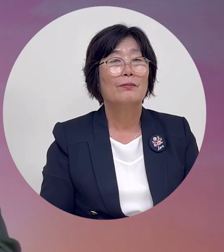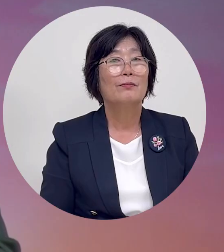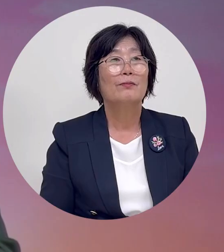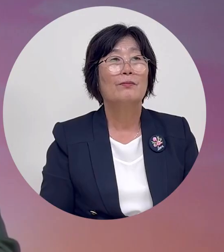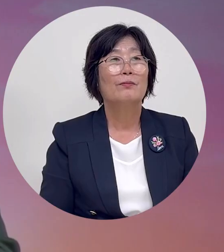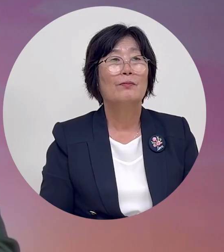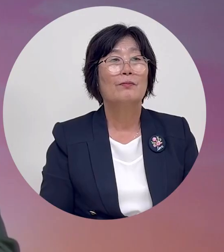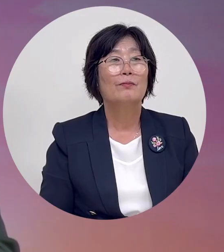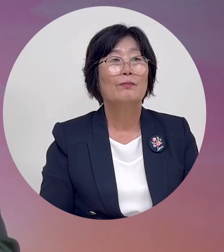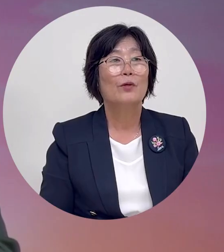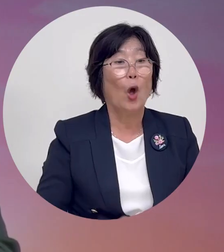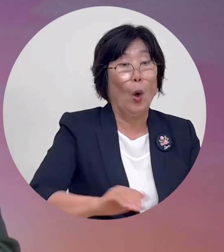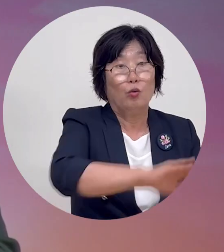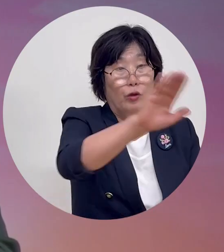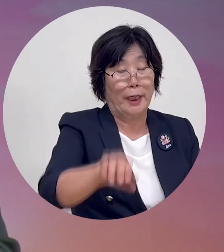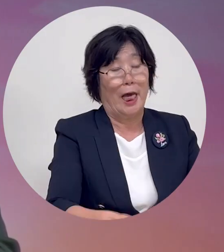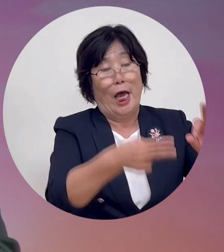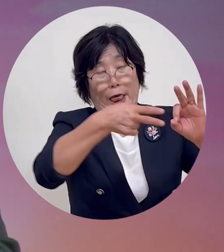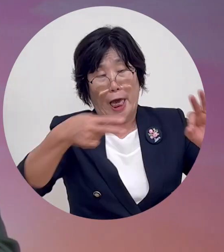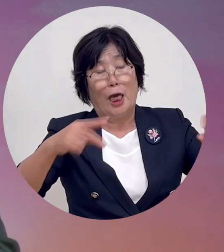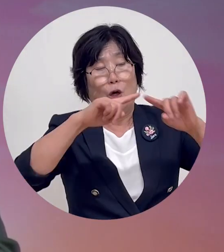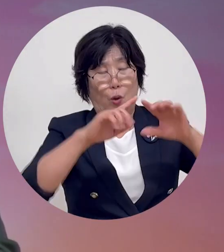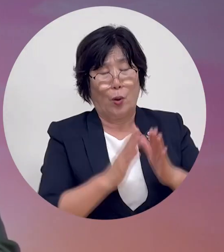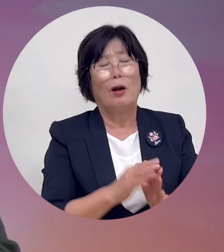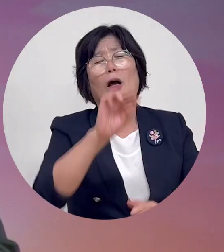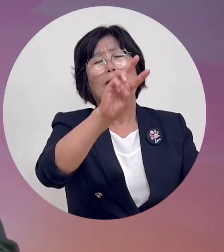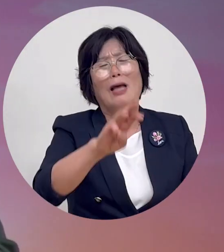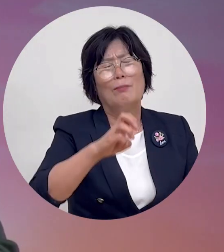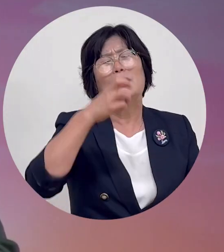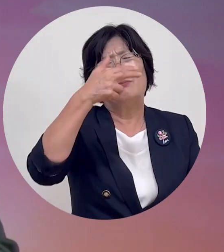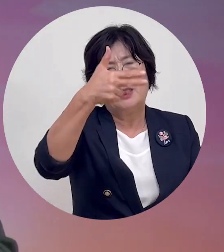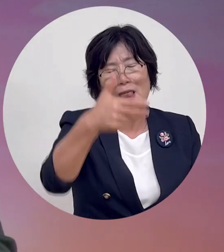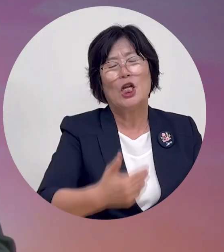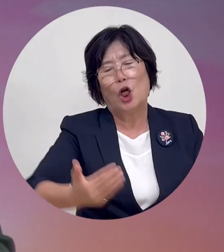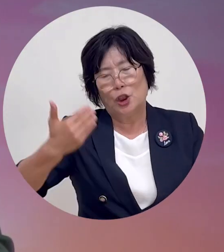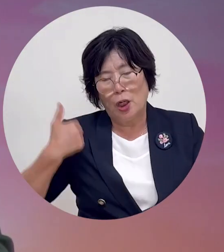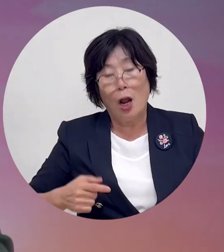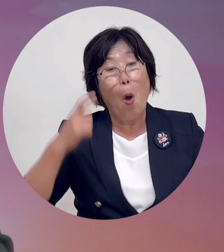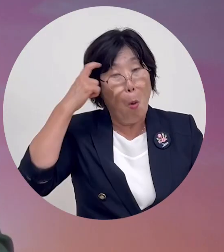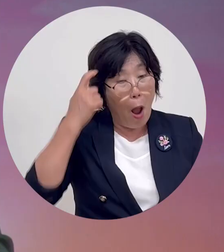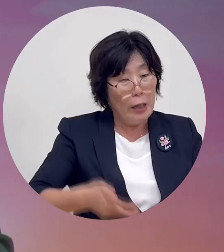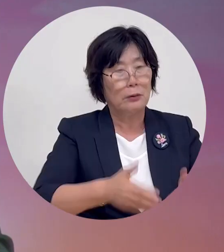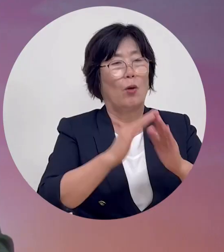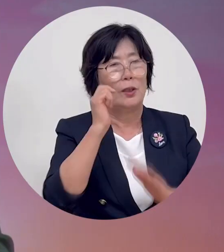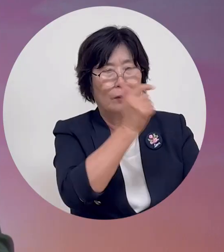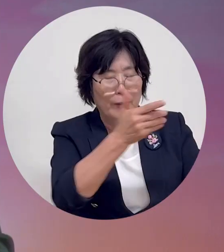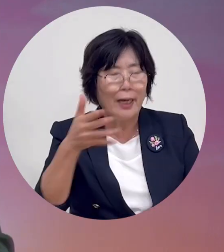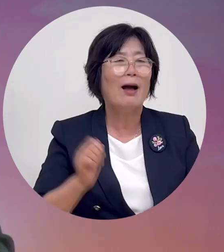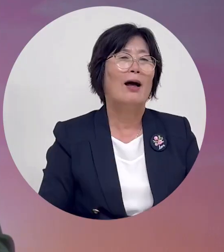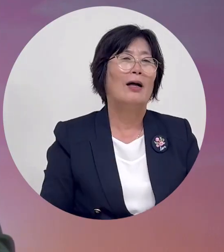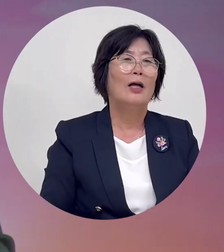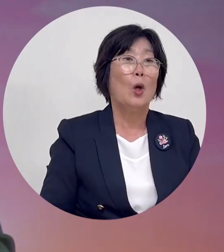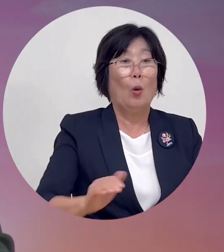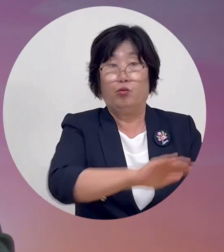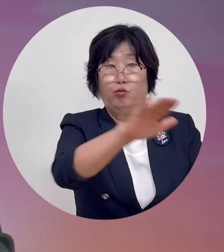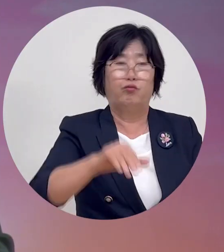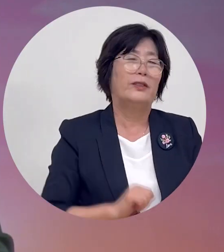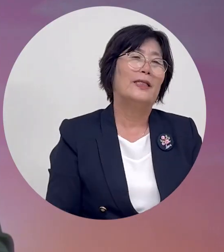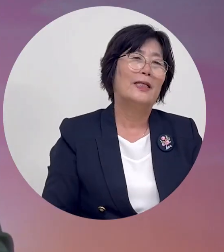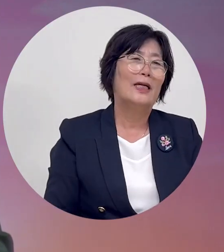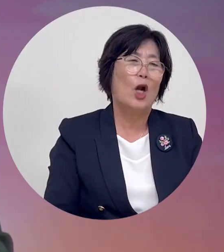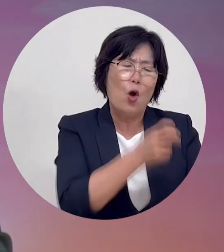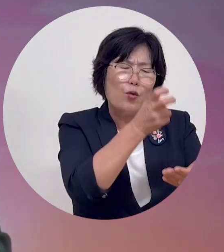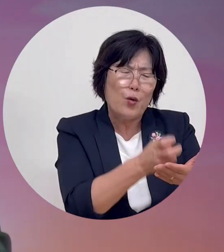우리 예인교회를 37년 전에 왜 이곳에 주님이 세우셨겠어요? 우리를